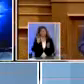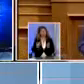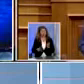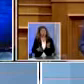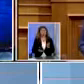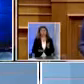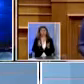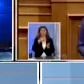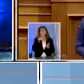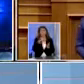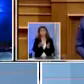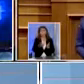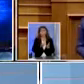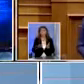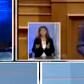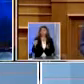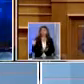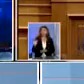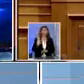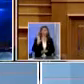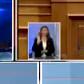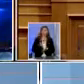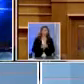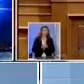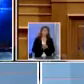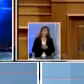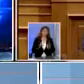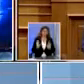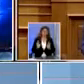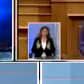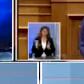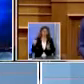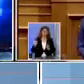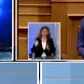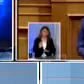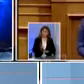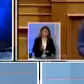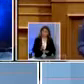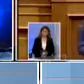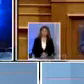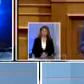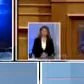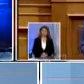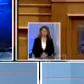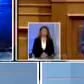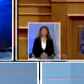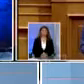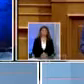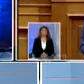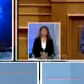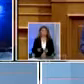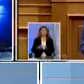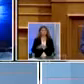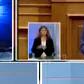για τα ναι. εργασιακά, σύμφωνα με τις μνημονιακές υποχρεώσεις που υπάρχουν, αλλά θέλουμε να είμαστε πιο κοντά, θέλουμε να μπείτε στην